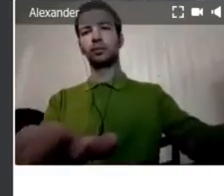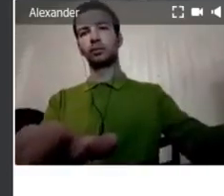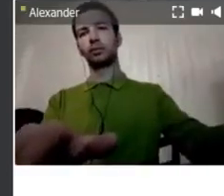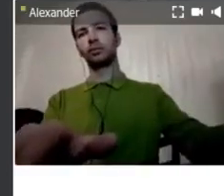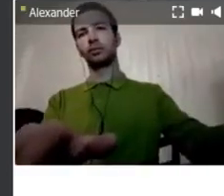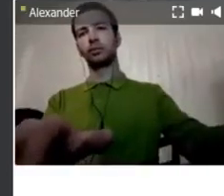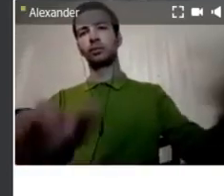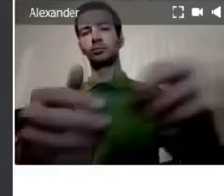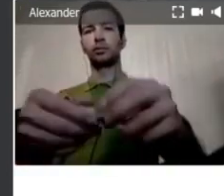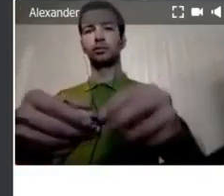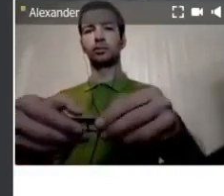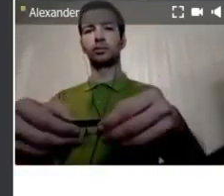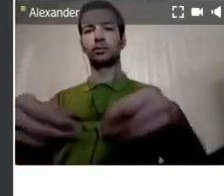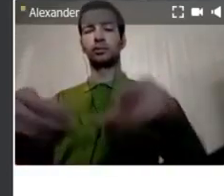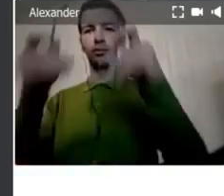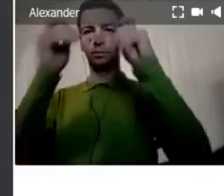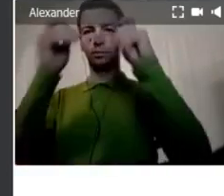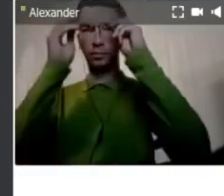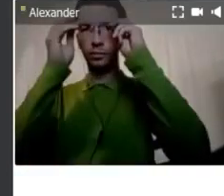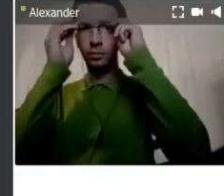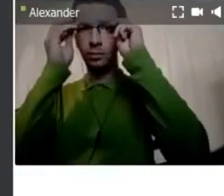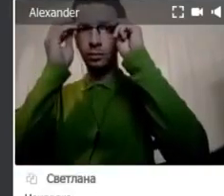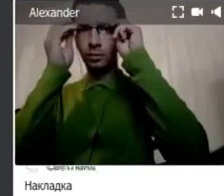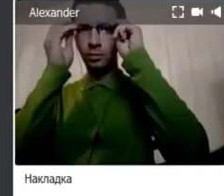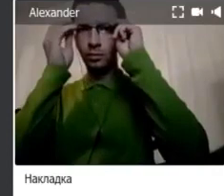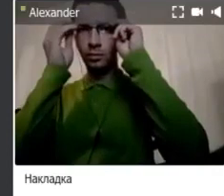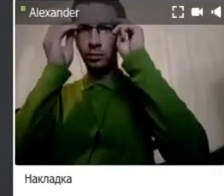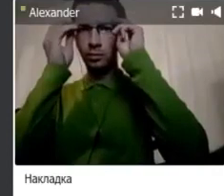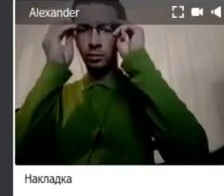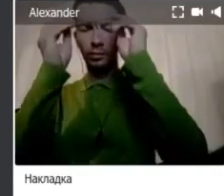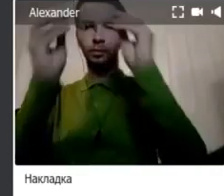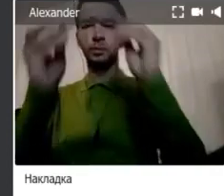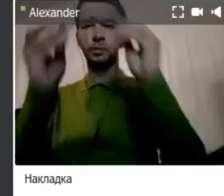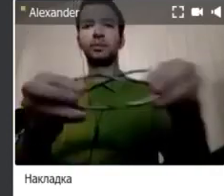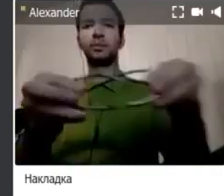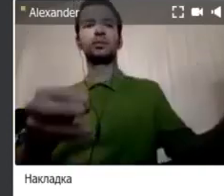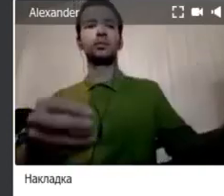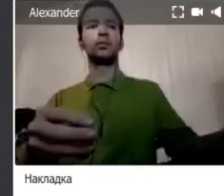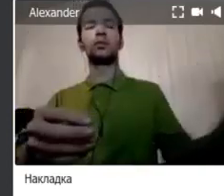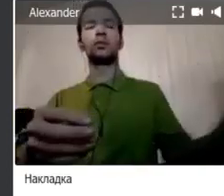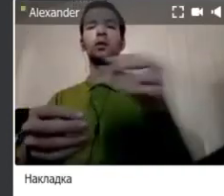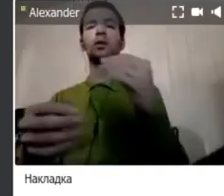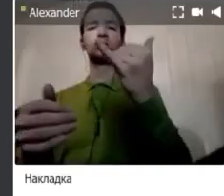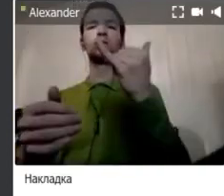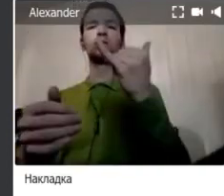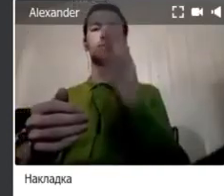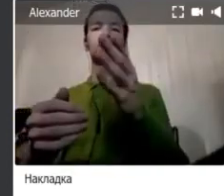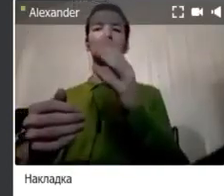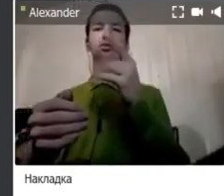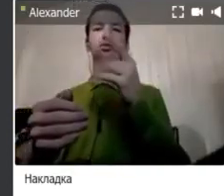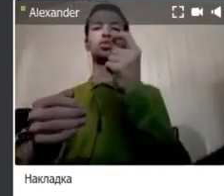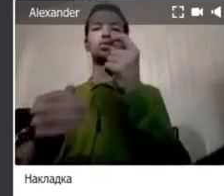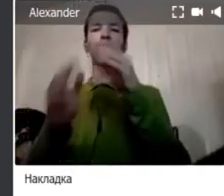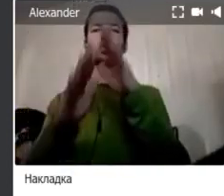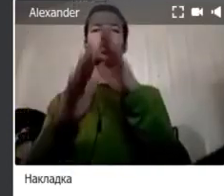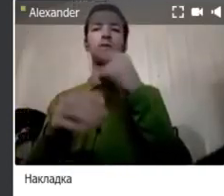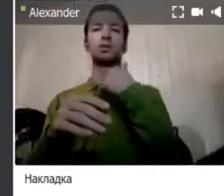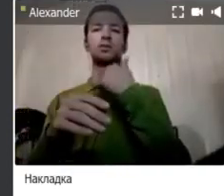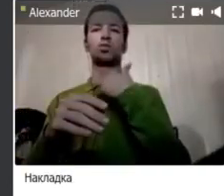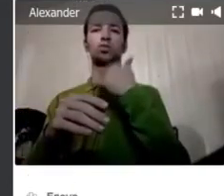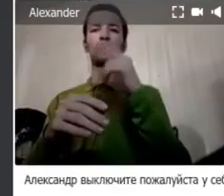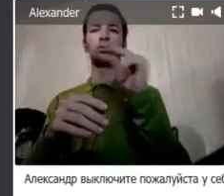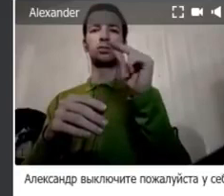Александр, пожалуйста, еще у себя как можно тише сделай, чтобы вот так говорить, не двоило. Будет он получше